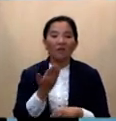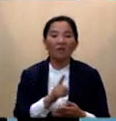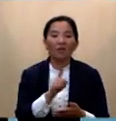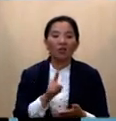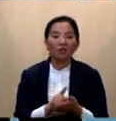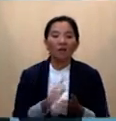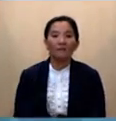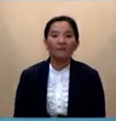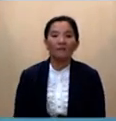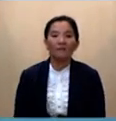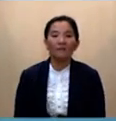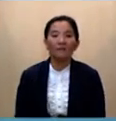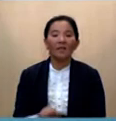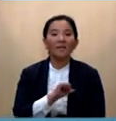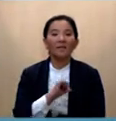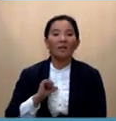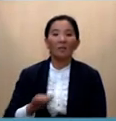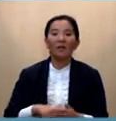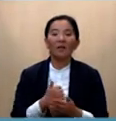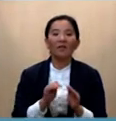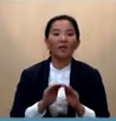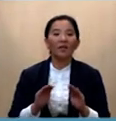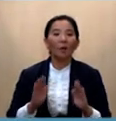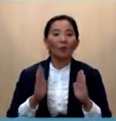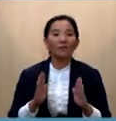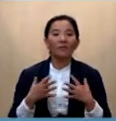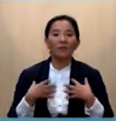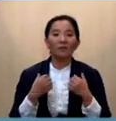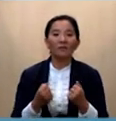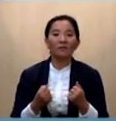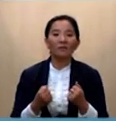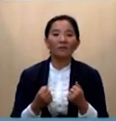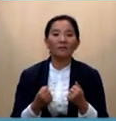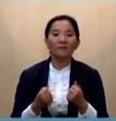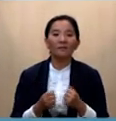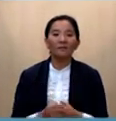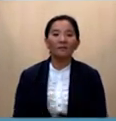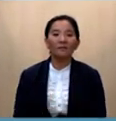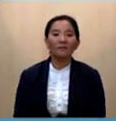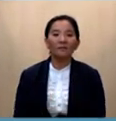вымыть руки. И самое главное, ребята, будьте здоровы!